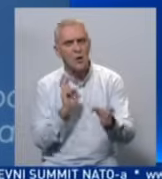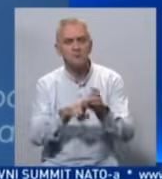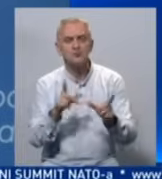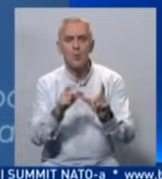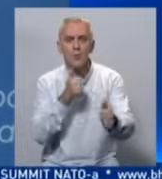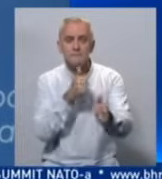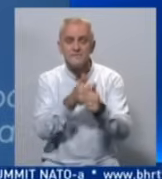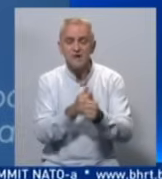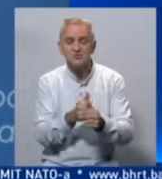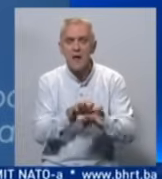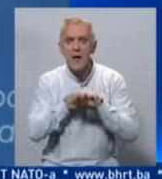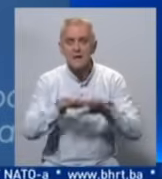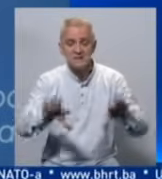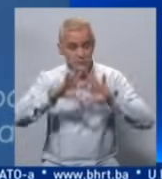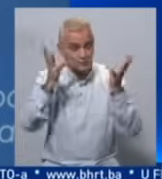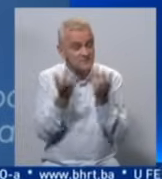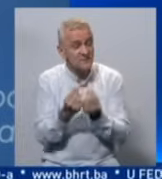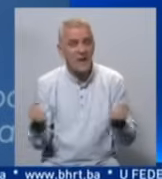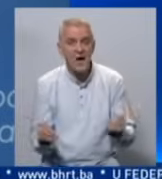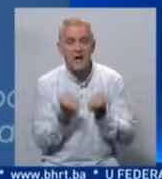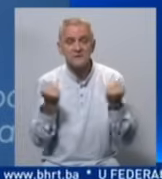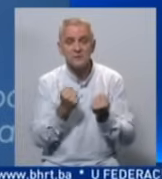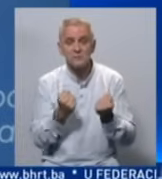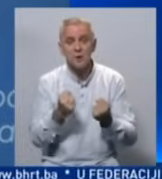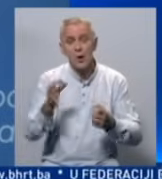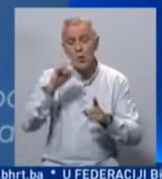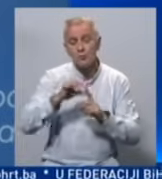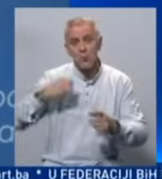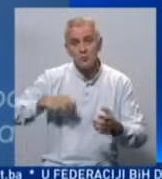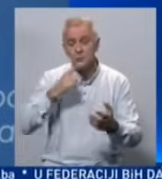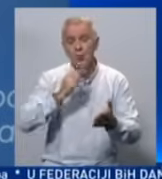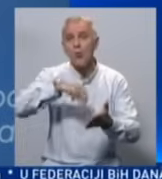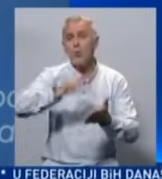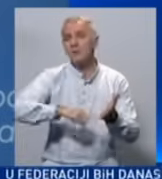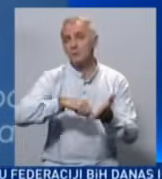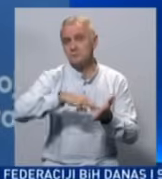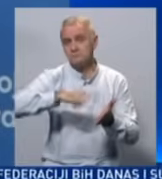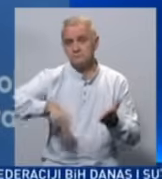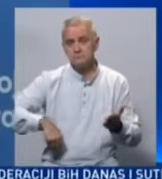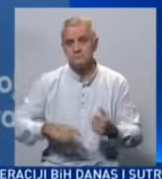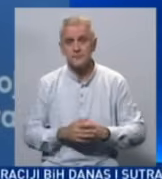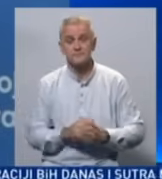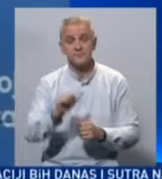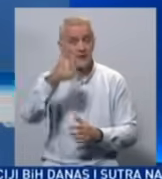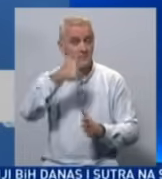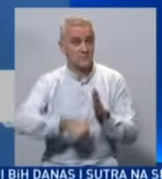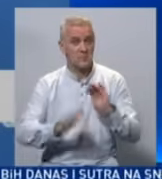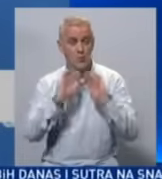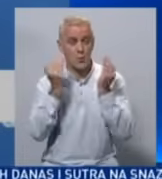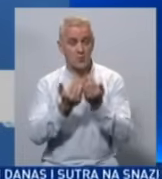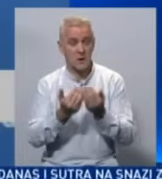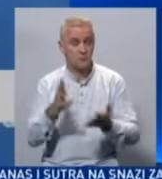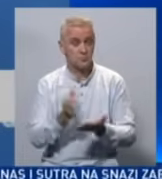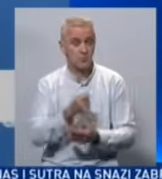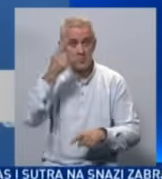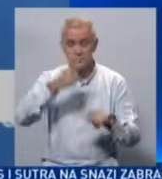praćenje i realizaciju svih aktivnosti, tih zadaća koje ovim potpisom ugovora Privredna komora preuzela. Prvi put je komora dobila u zadnjih,